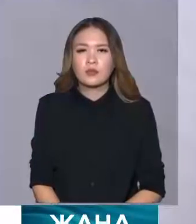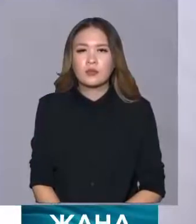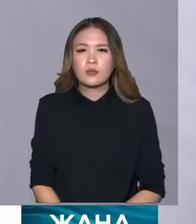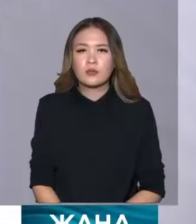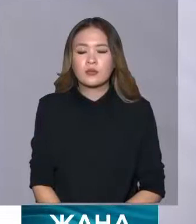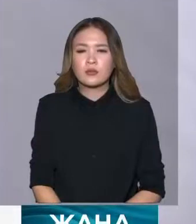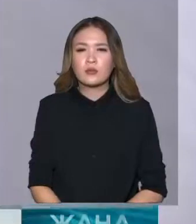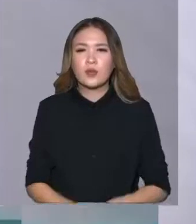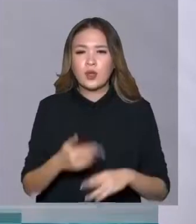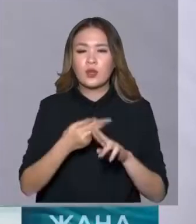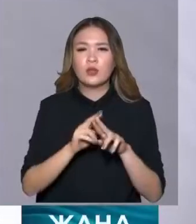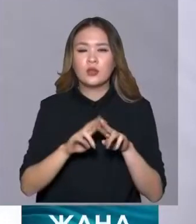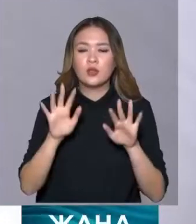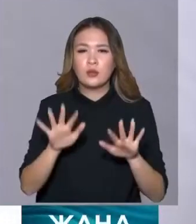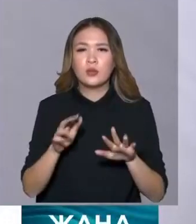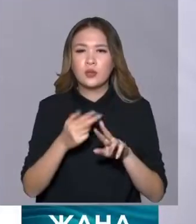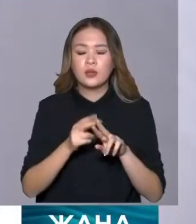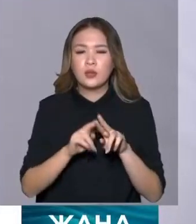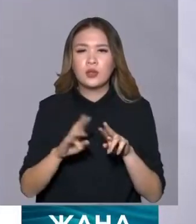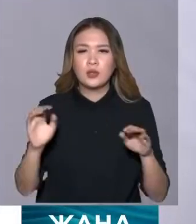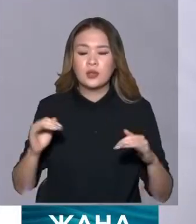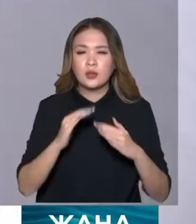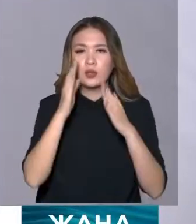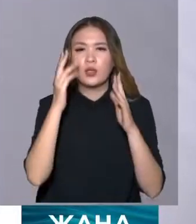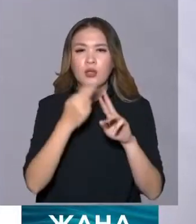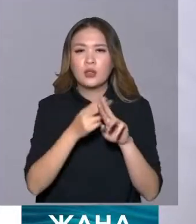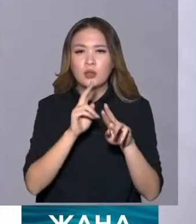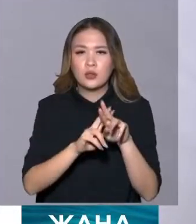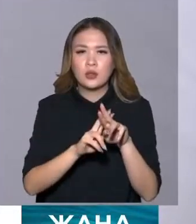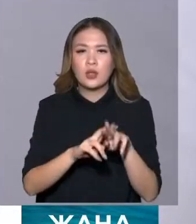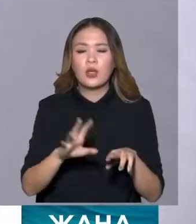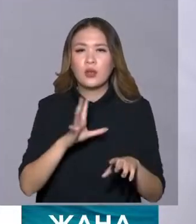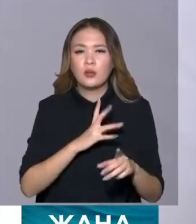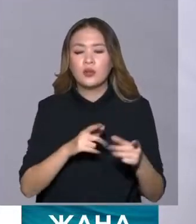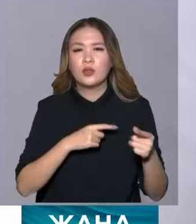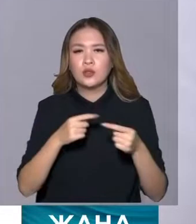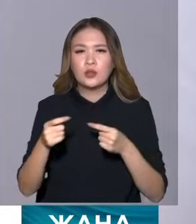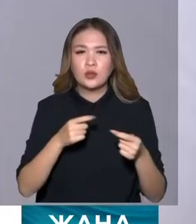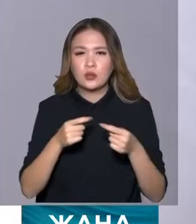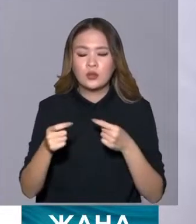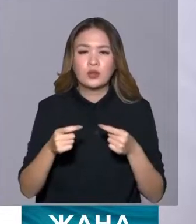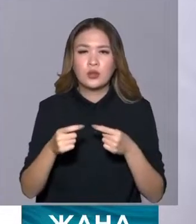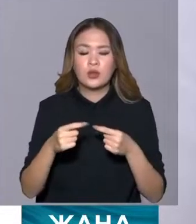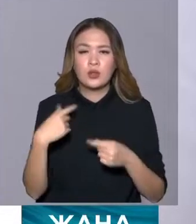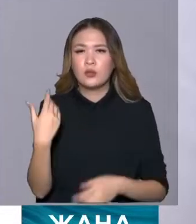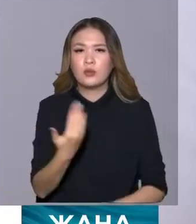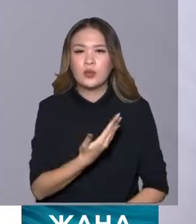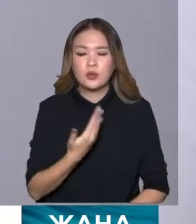Осы жерді 1-2 жыл ішінде сіздер танымай қаласыздар. Өйткені осының арқасында біз